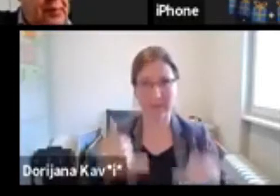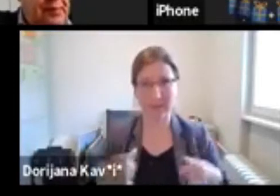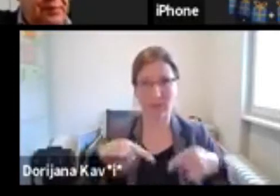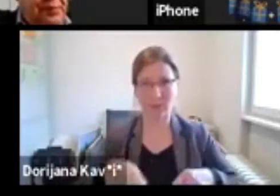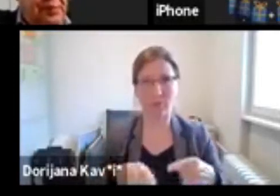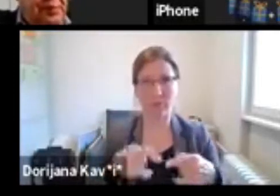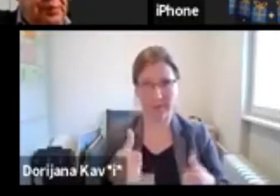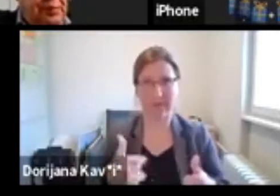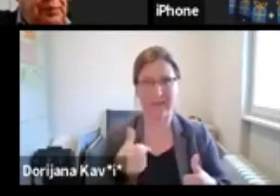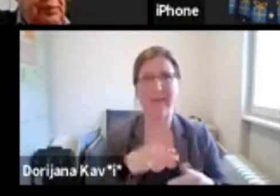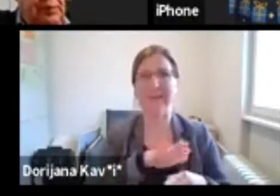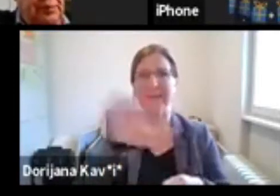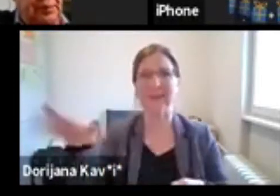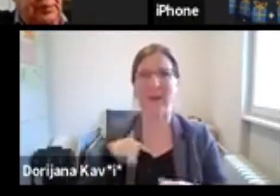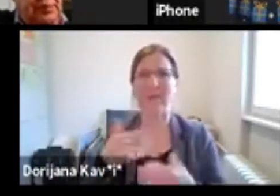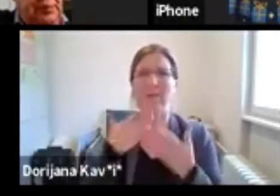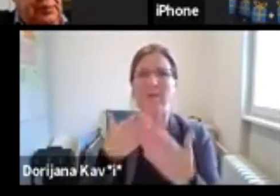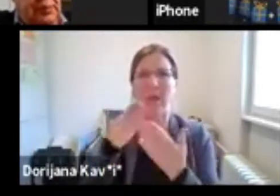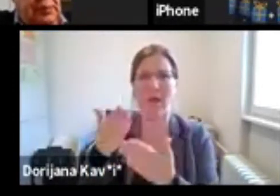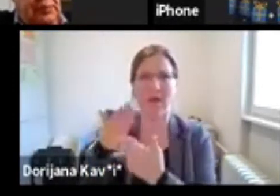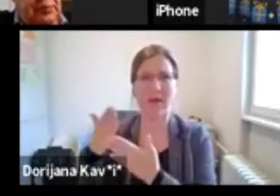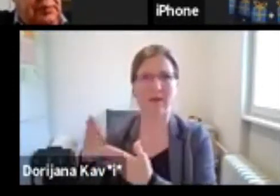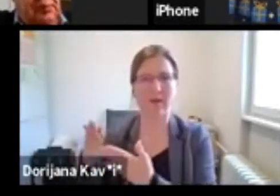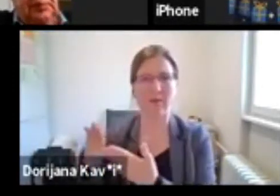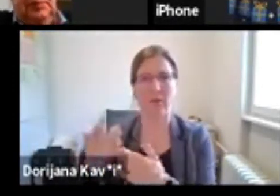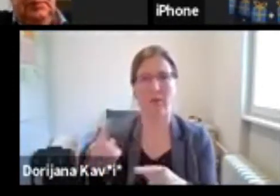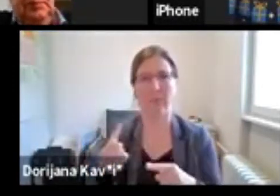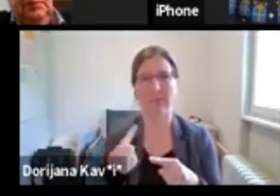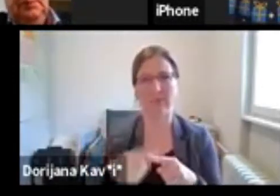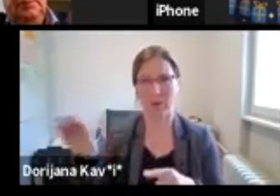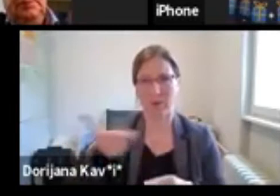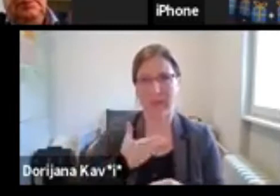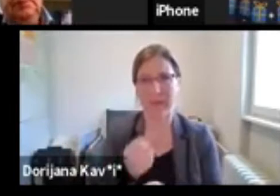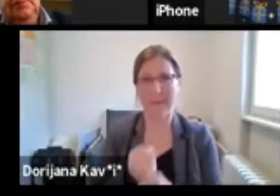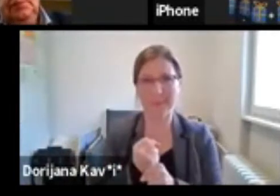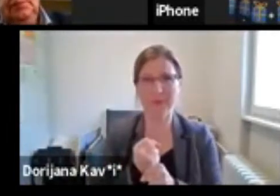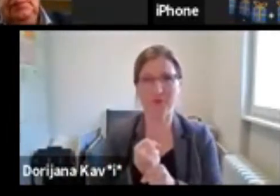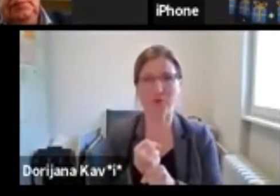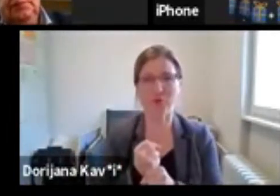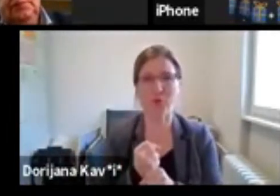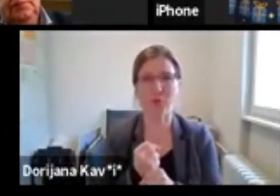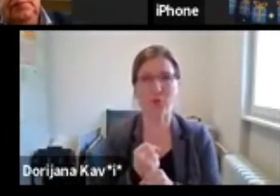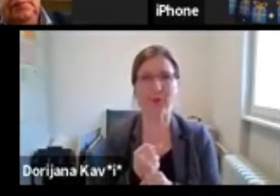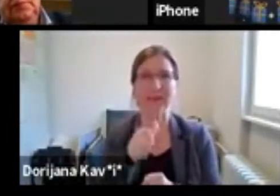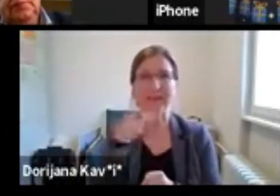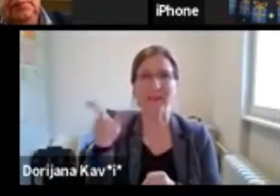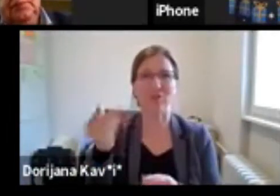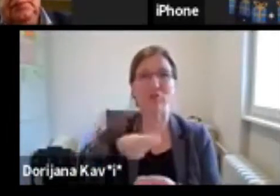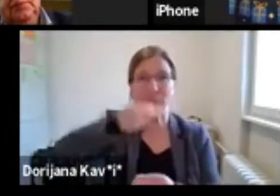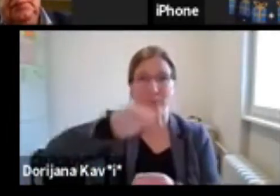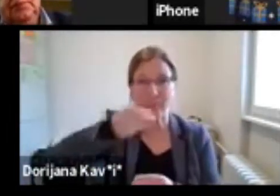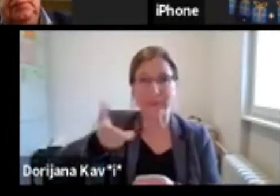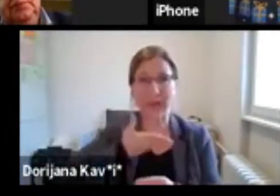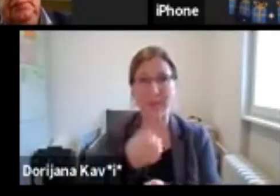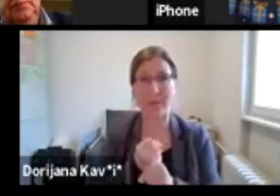prigodom zahvaljujemo na podršci koja je bila izražena riječima, ali ono što je puno, puno